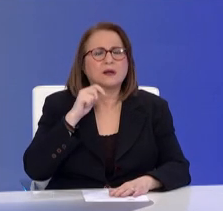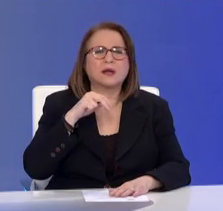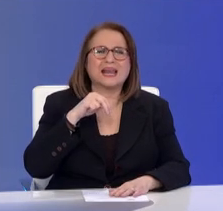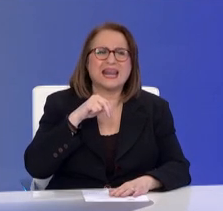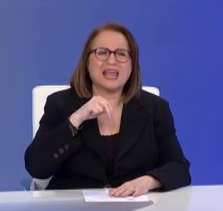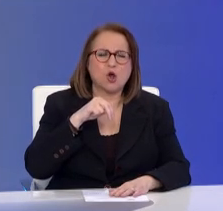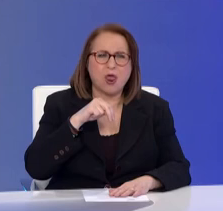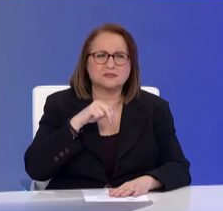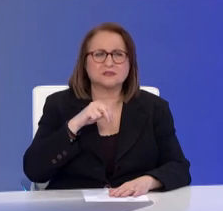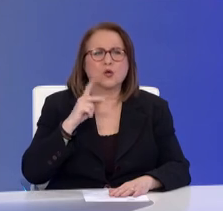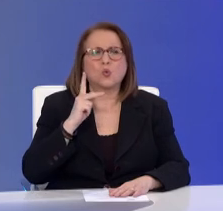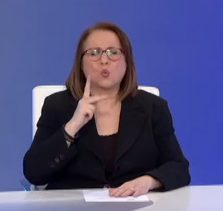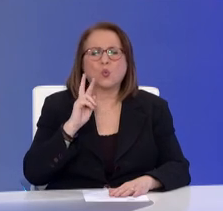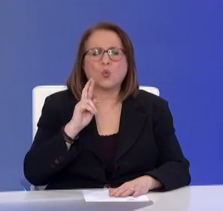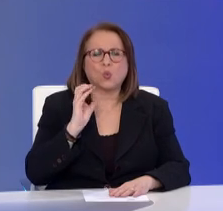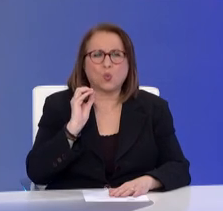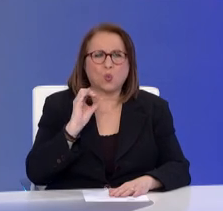Νικολά Κρουαζιέ,